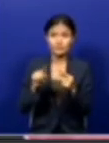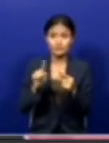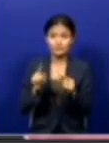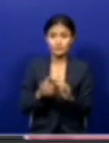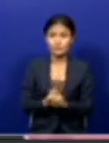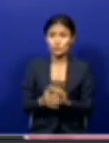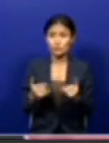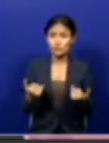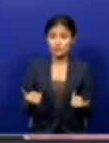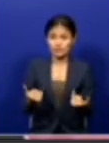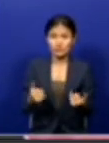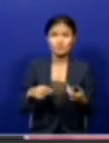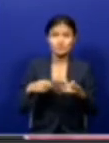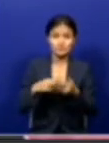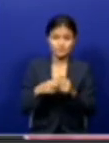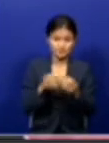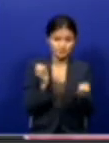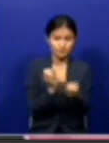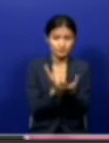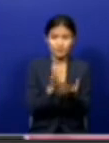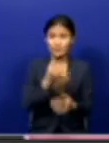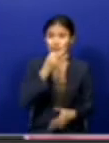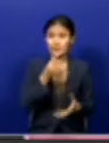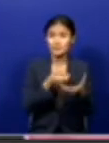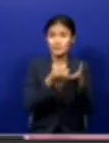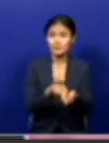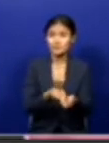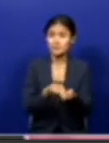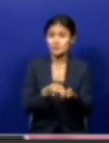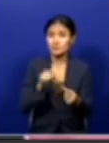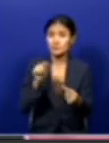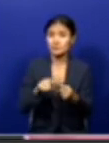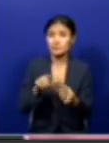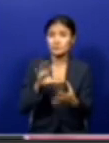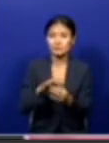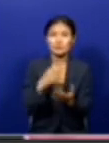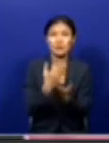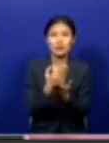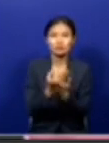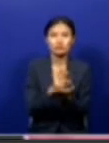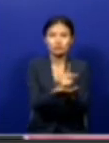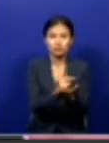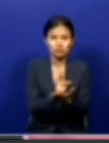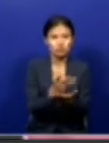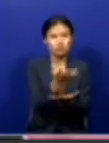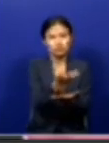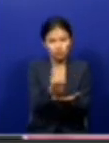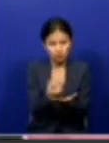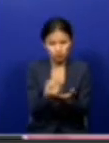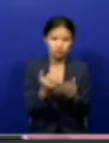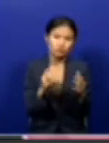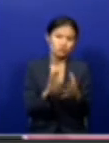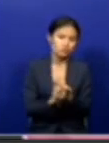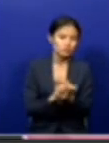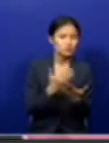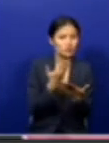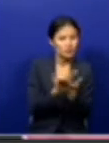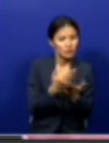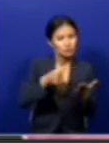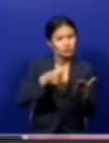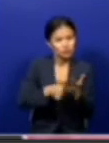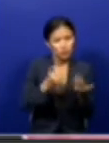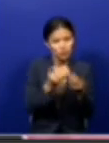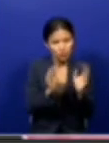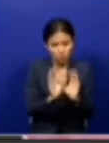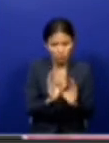ญหาที่กระทบกับพี่น้องภาคการเกษตรก็คือเรื่องของหนี้ไม่ว่าจะเป็นหนี้ครัวเรือนหนี้ธ.ก.ส.